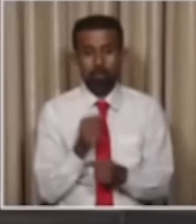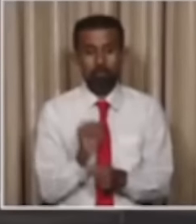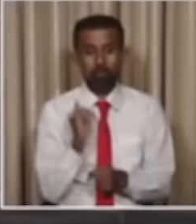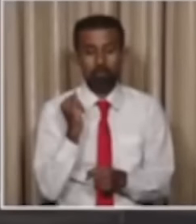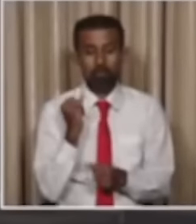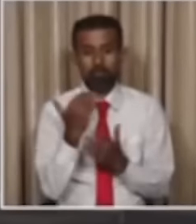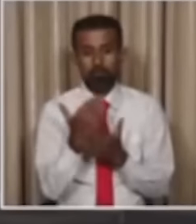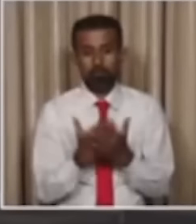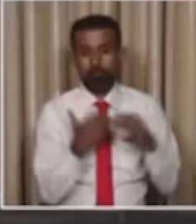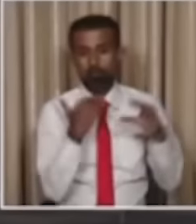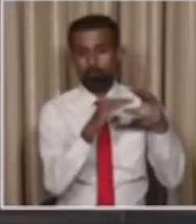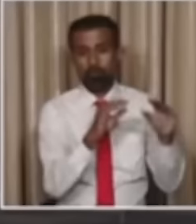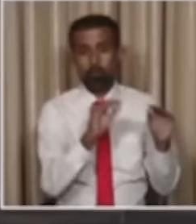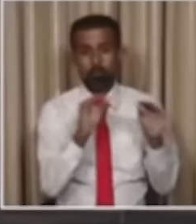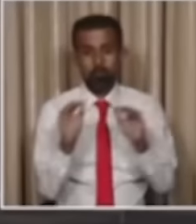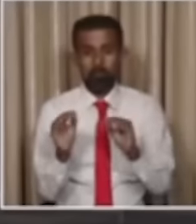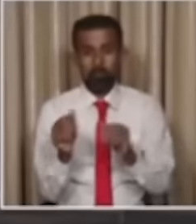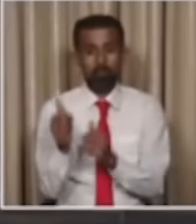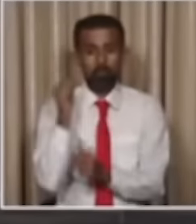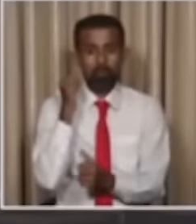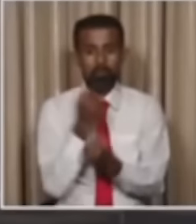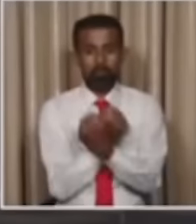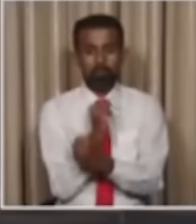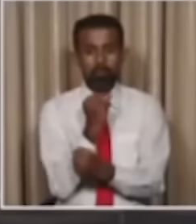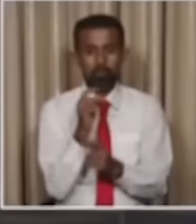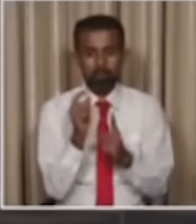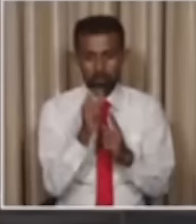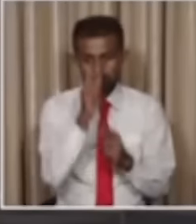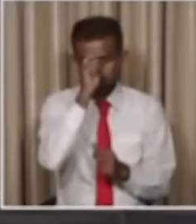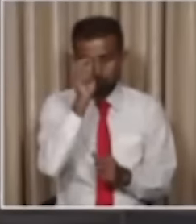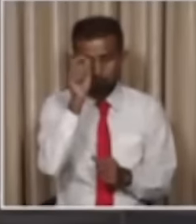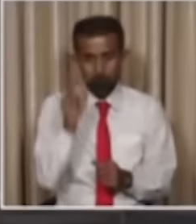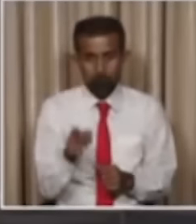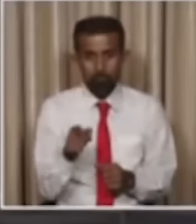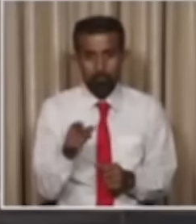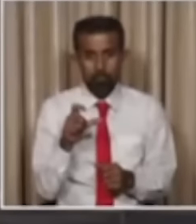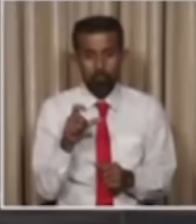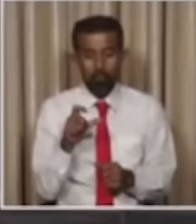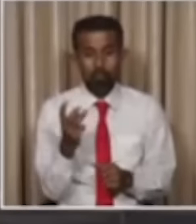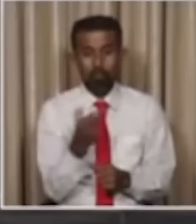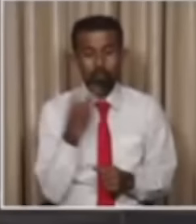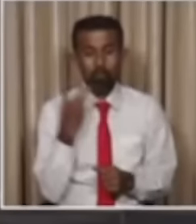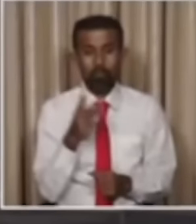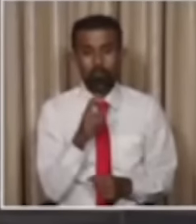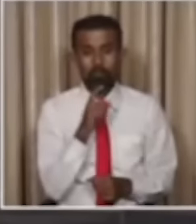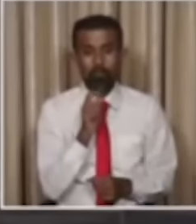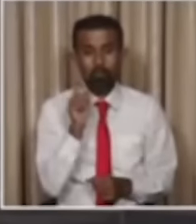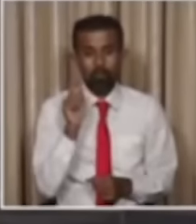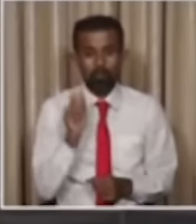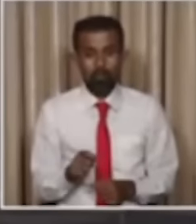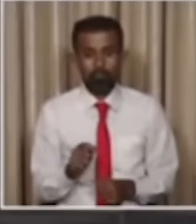යොමු කිරීමෙන් අනතුරුව හිටපු පොලිස්පති පූජිත් ජයසුන්දර මහතාට කොළඹ ත්‍රිපූද්ගල මහාධිකරණ